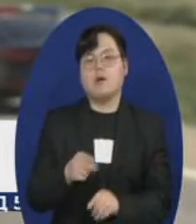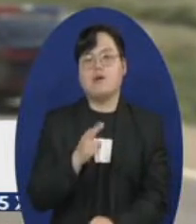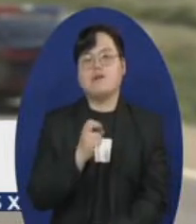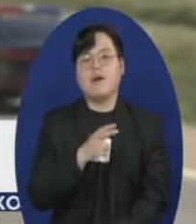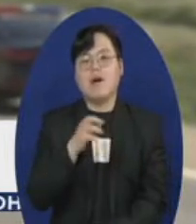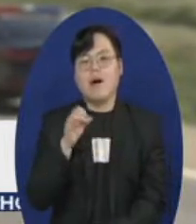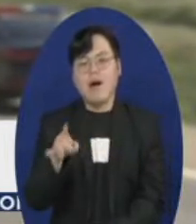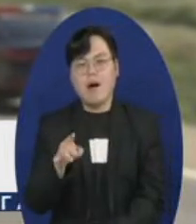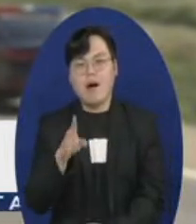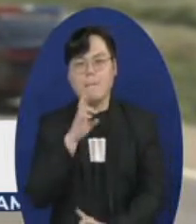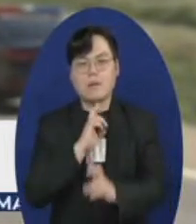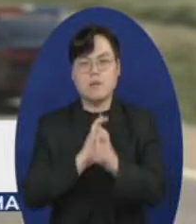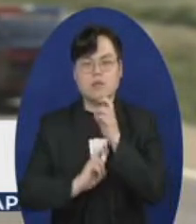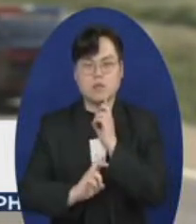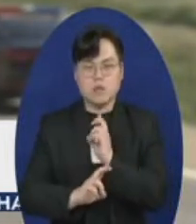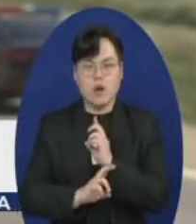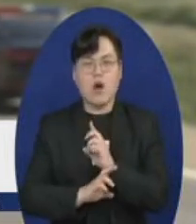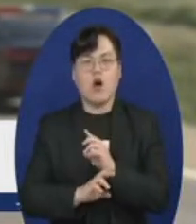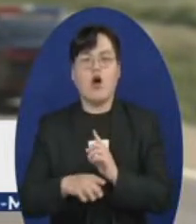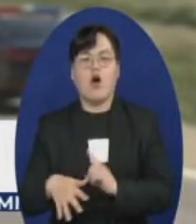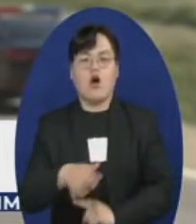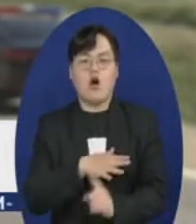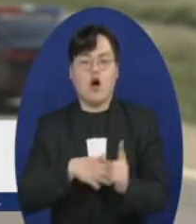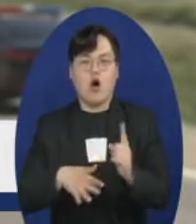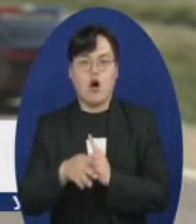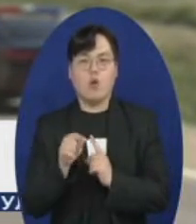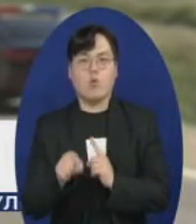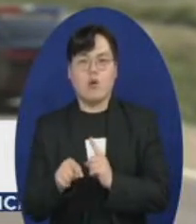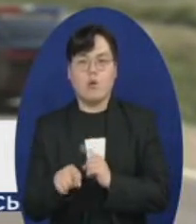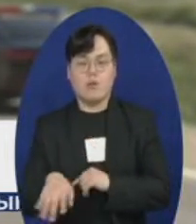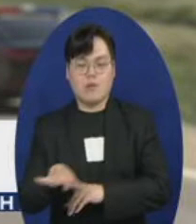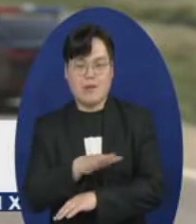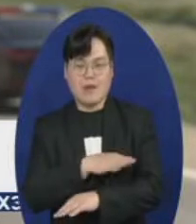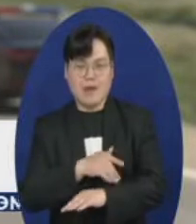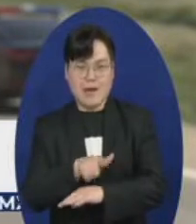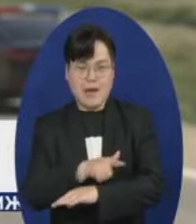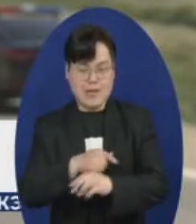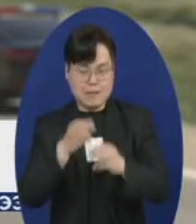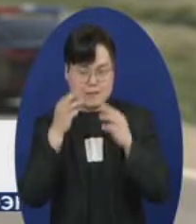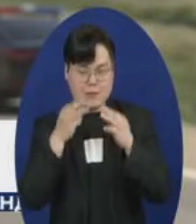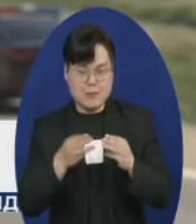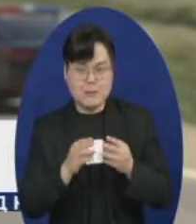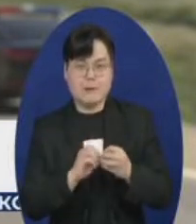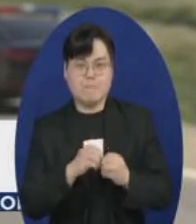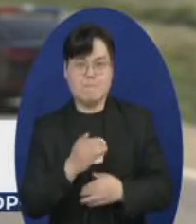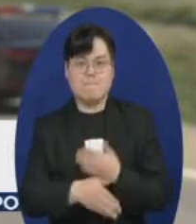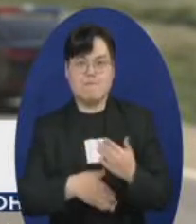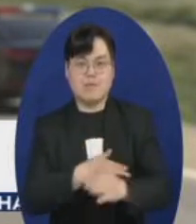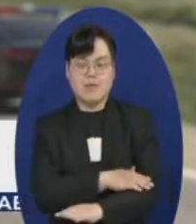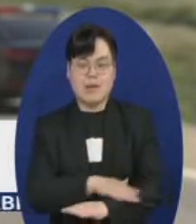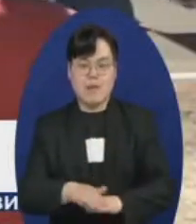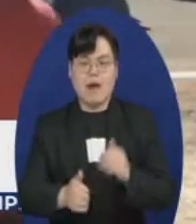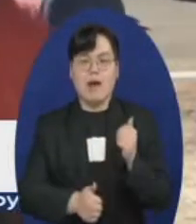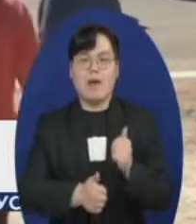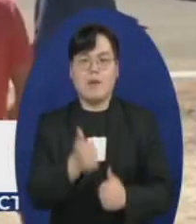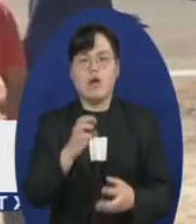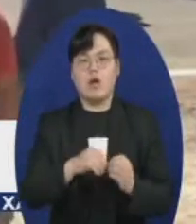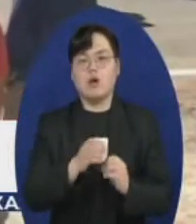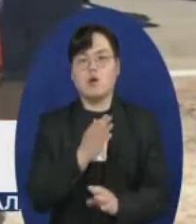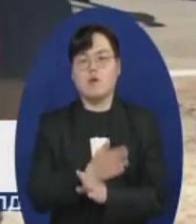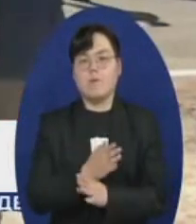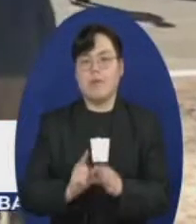гэвэл одоо Сагуурын маш хүнд нөхцөлтэй ийм одоо газар бид одоо энэ замын бүтээн байгуулалтыг амжилттай хэл